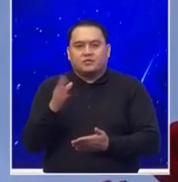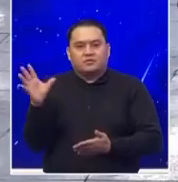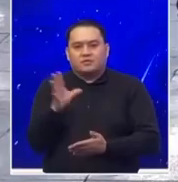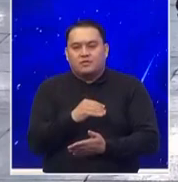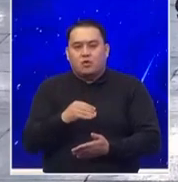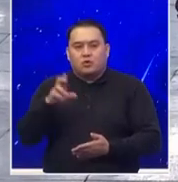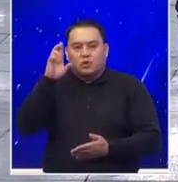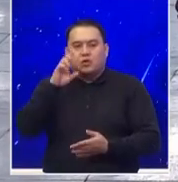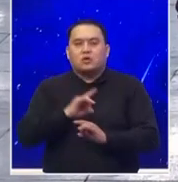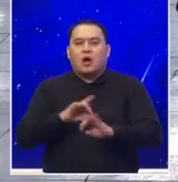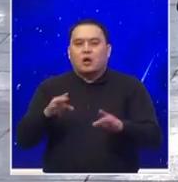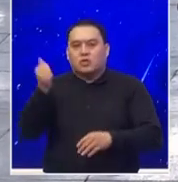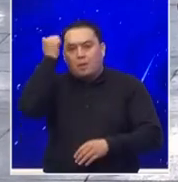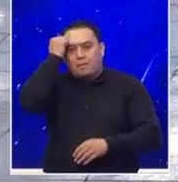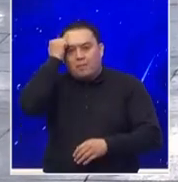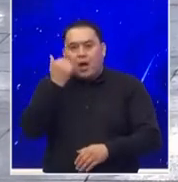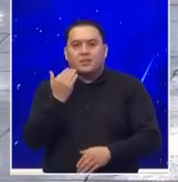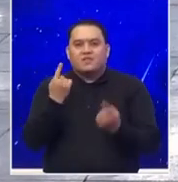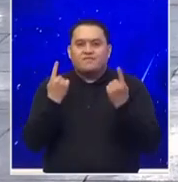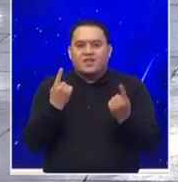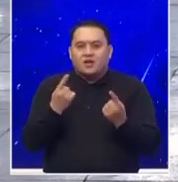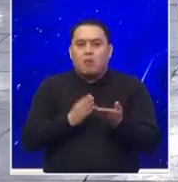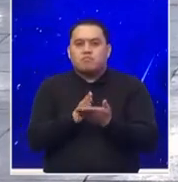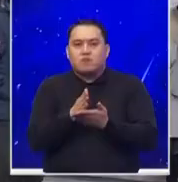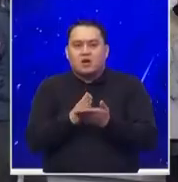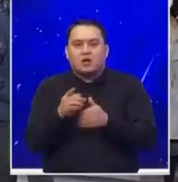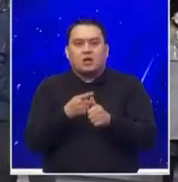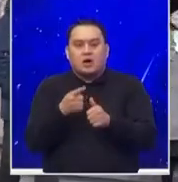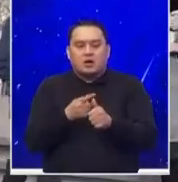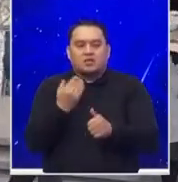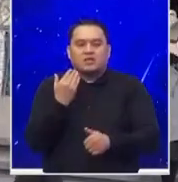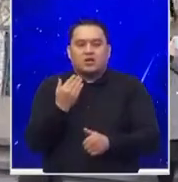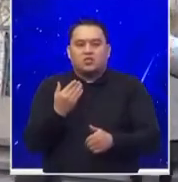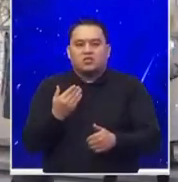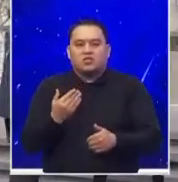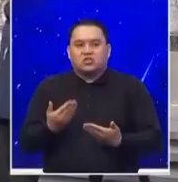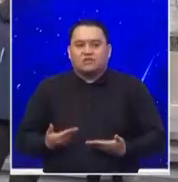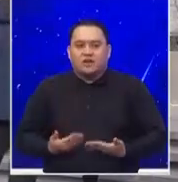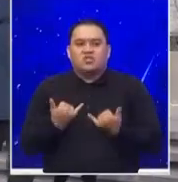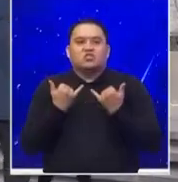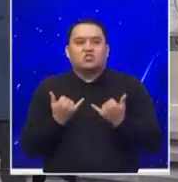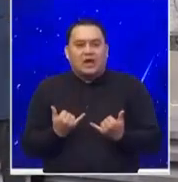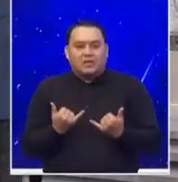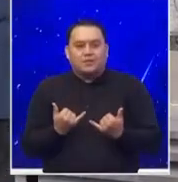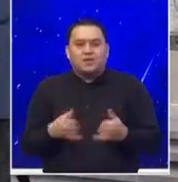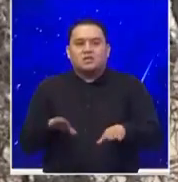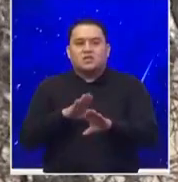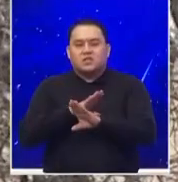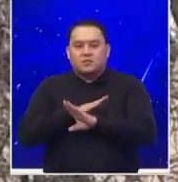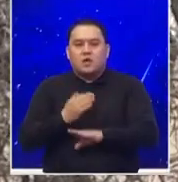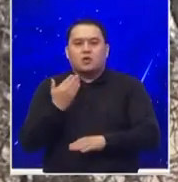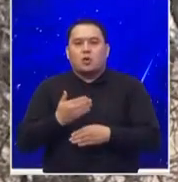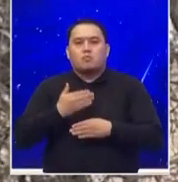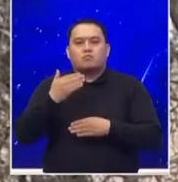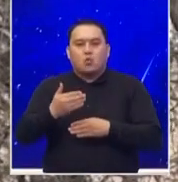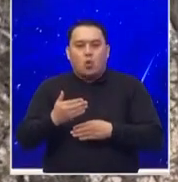эпохи. Стоит отметить, память о Димаше, как выдающегося политика называли ровесники, жива и по сей день. Хотя со дня смерти сына Великой Казахской